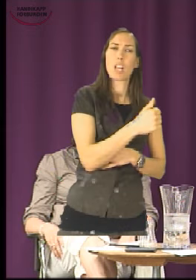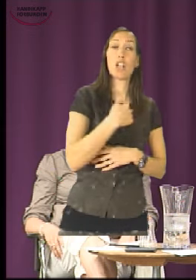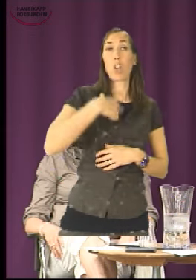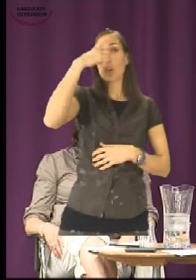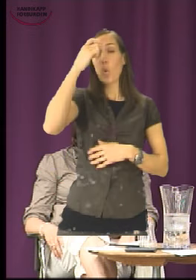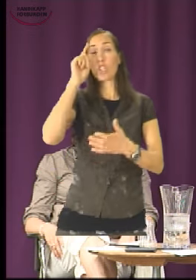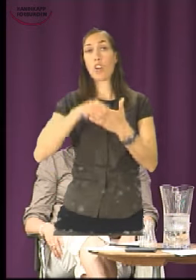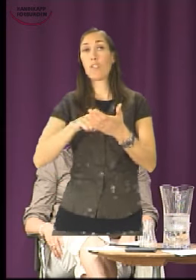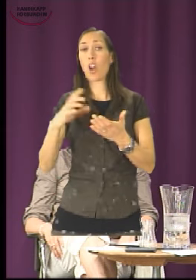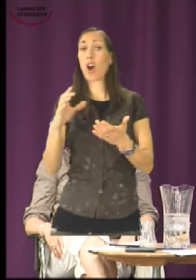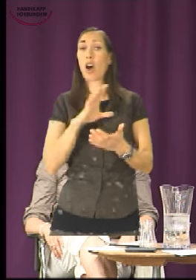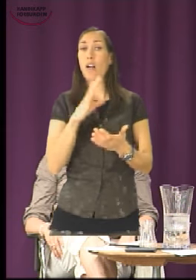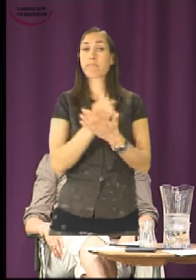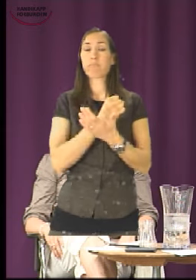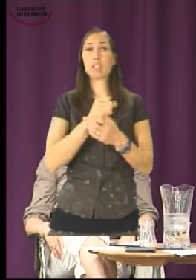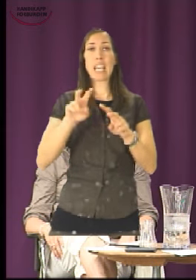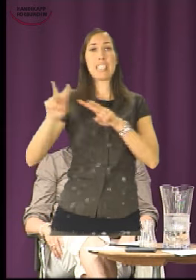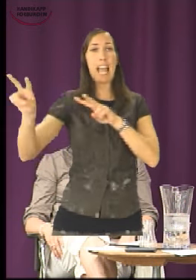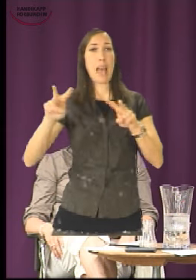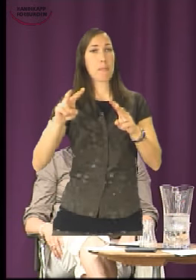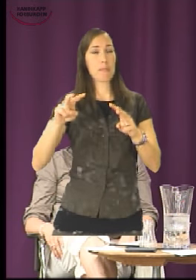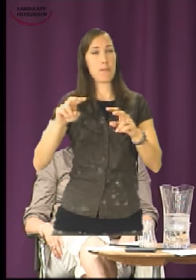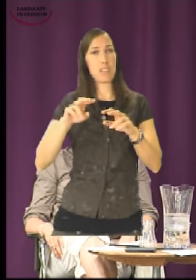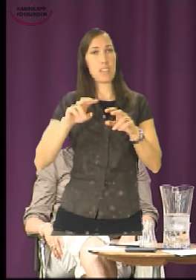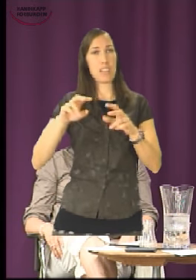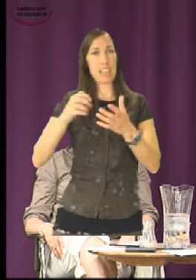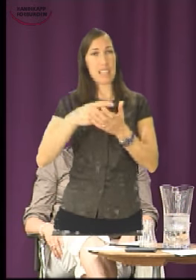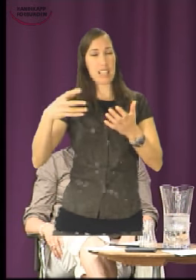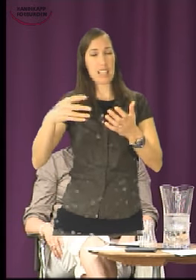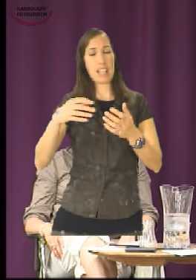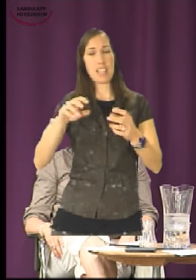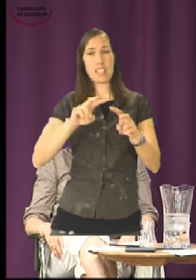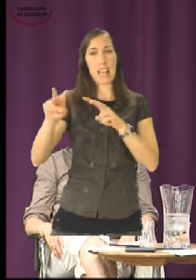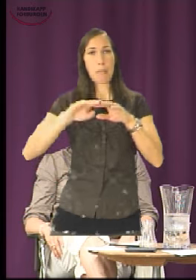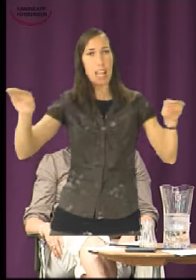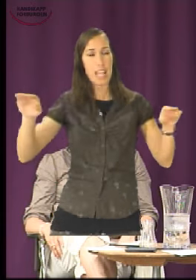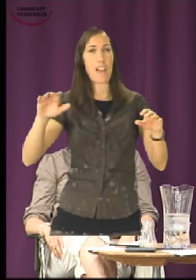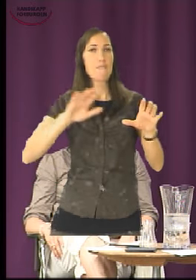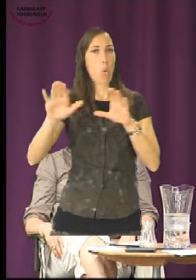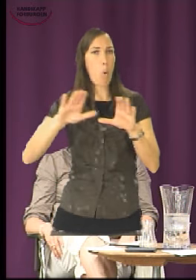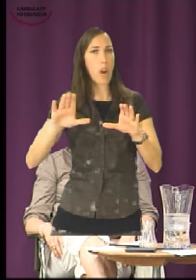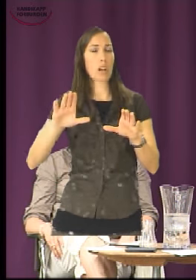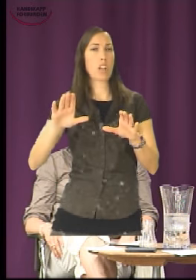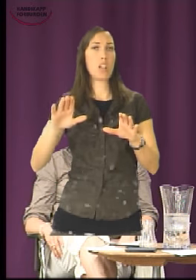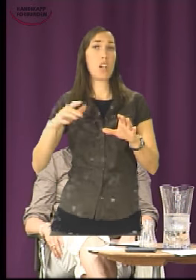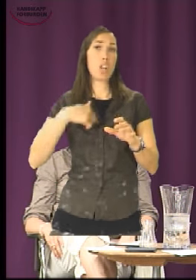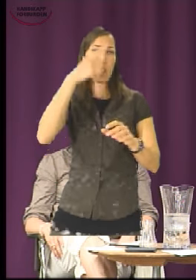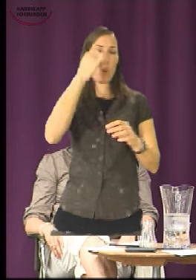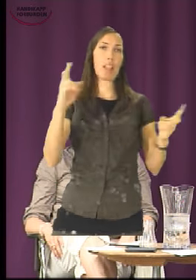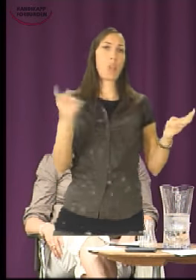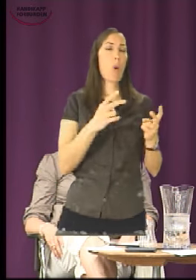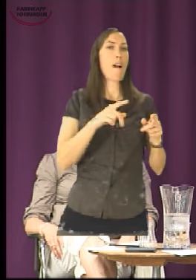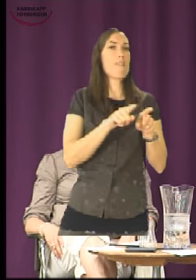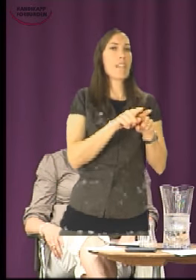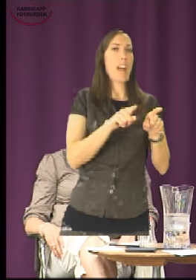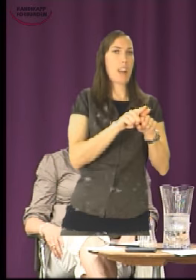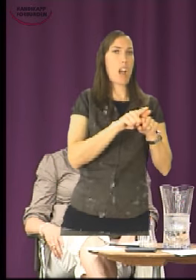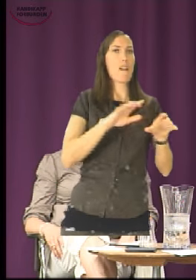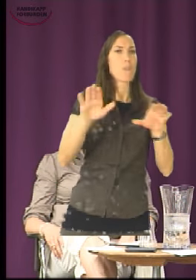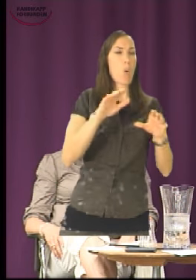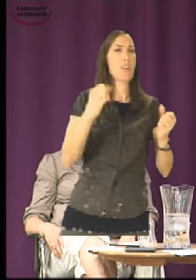jämlik vård ligger på många plan, som jag sa. Men jag tror att just diskussionerna med nära vård är väldigt viktig för